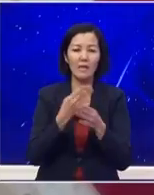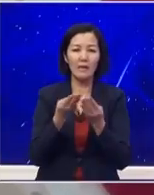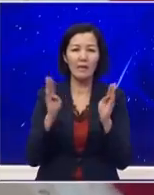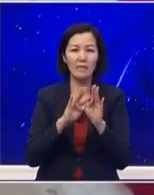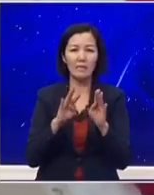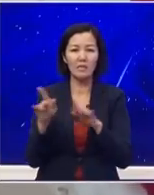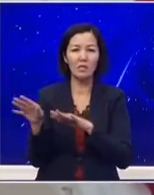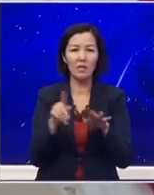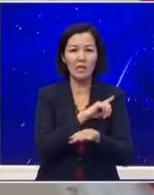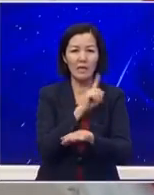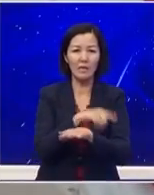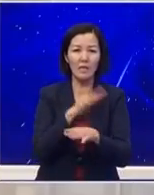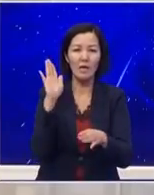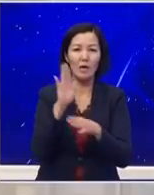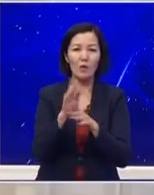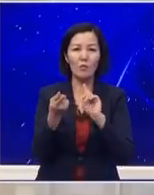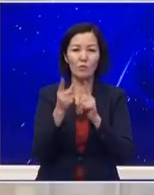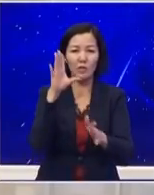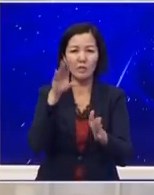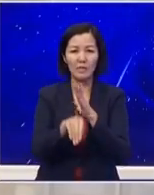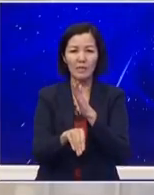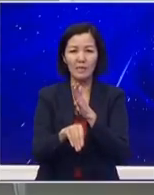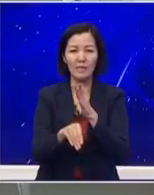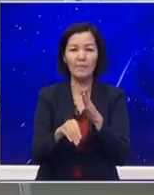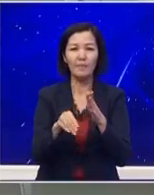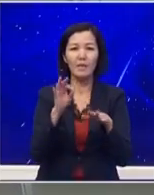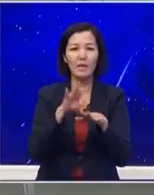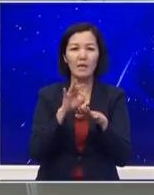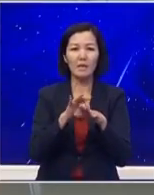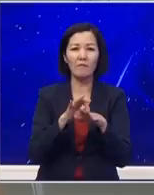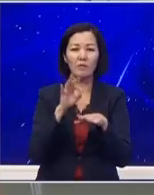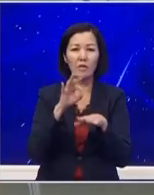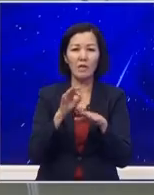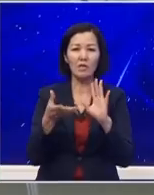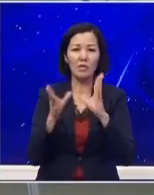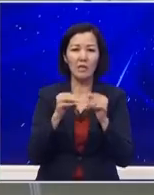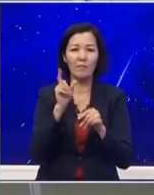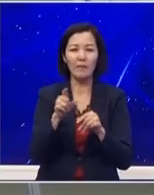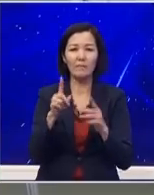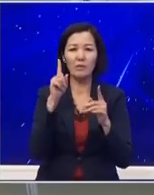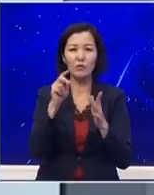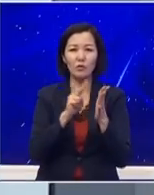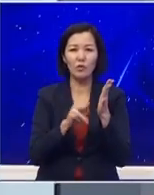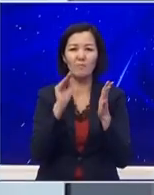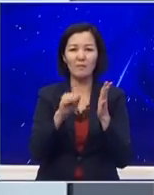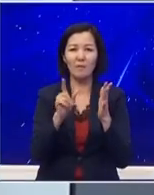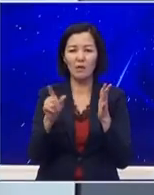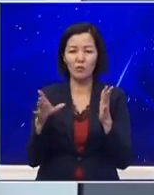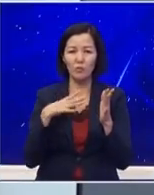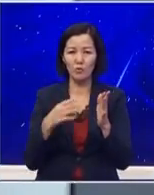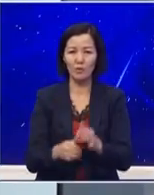карантиндік шаралар туралы қаулыға өзгерістер енгізді. Айта кетейік, коронавирусқа шалдыққан жалпы адам саны 170000-ға